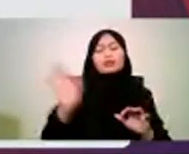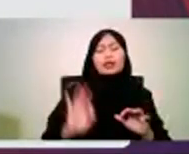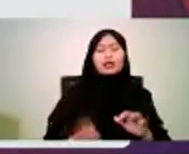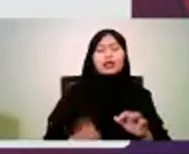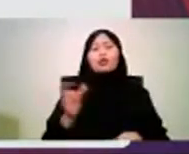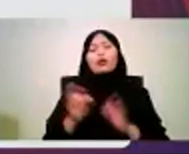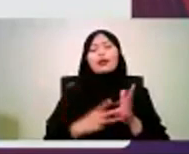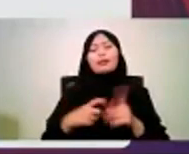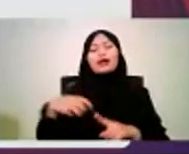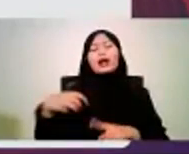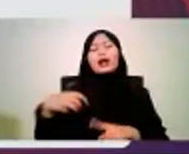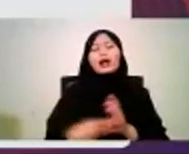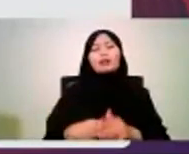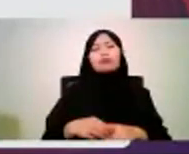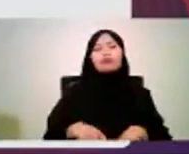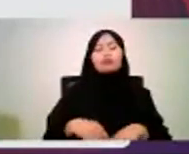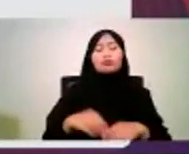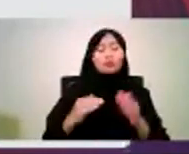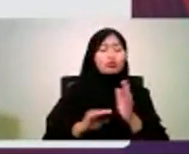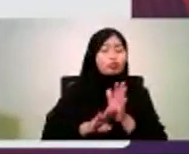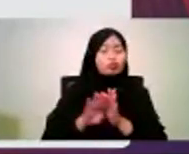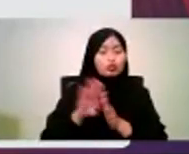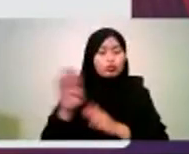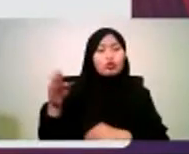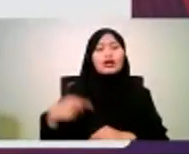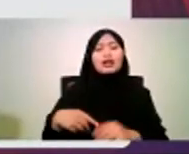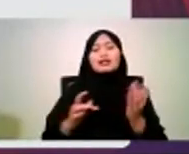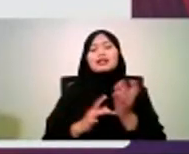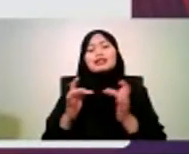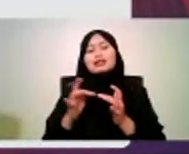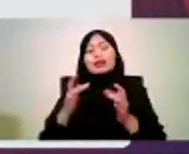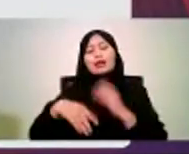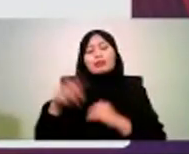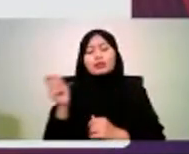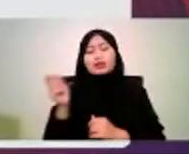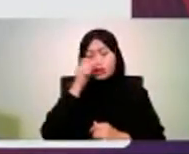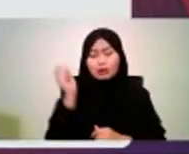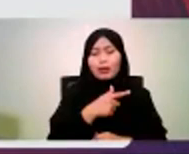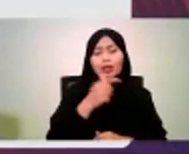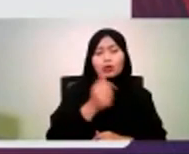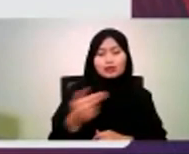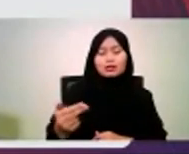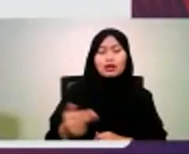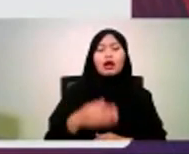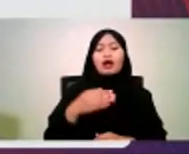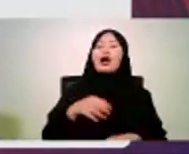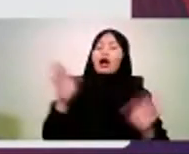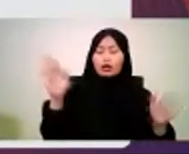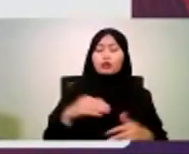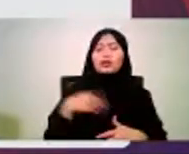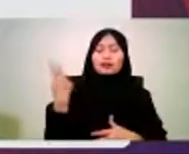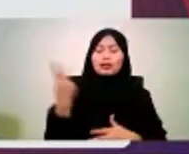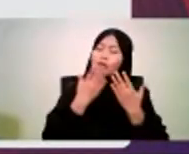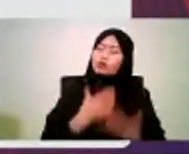persen dan digital nya semakin eh cepat itu ediindonesia Itulah Mari kita bersyukur